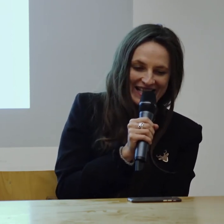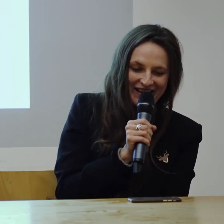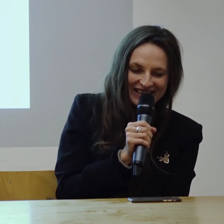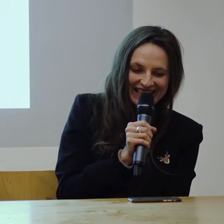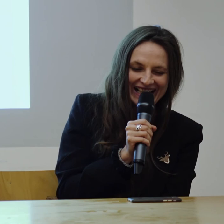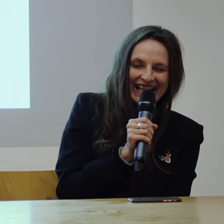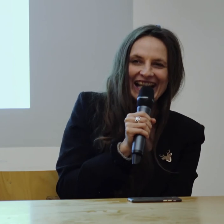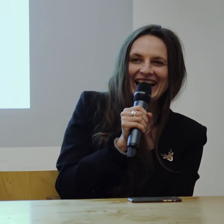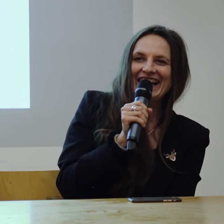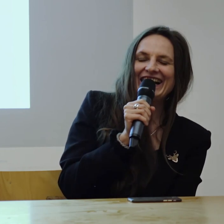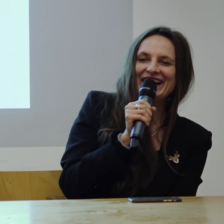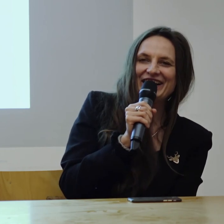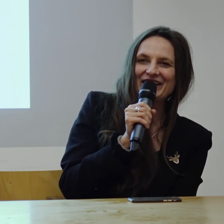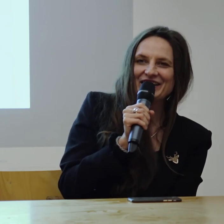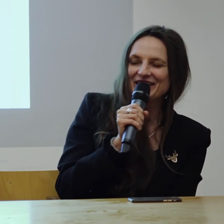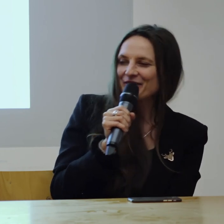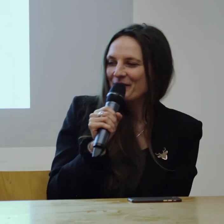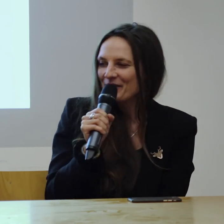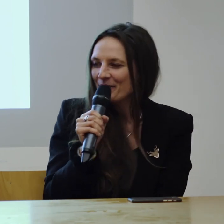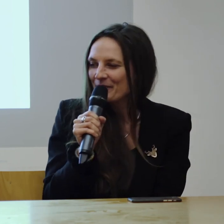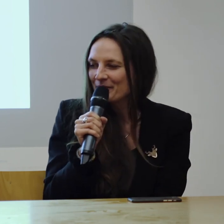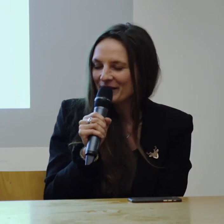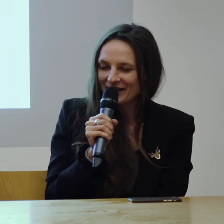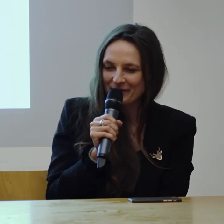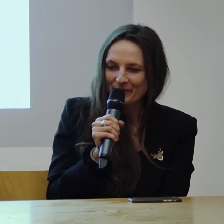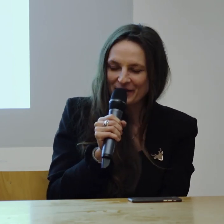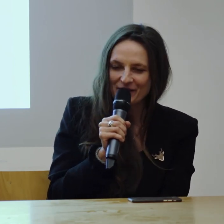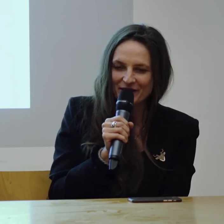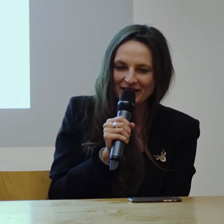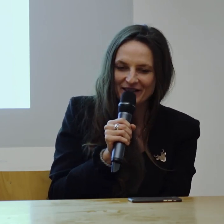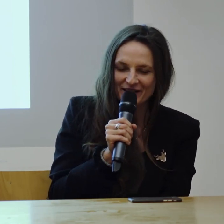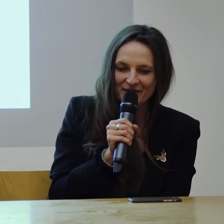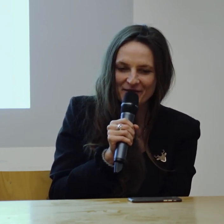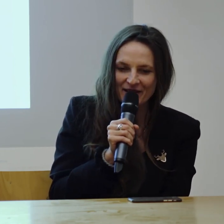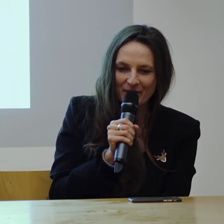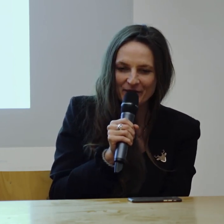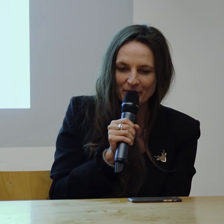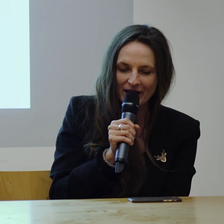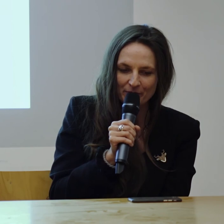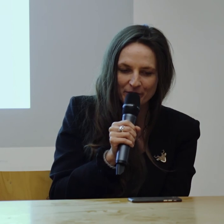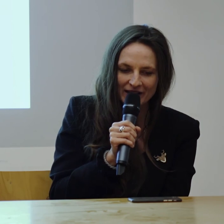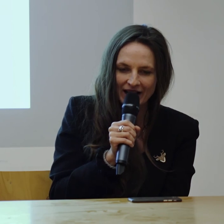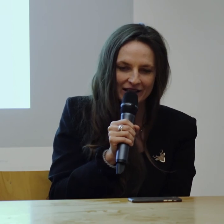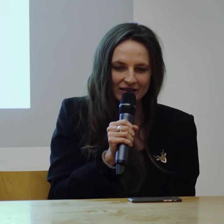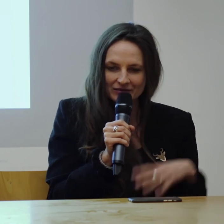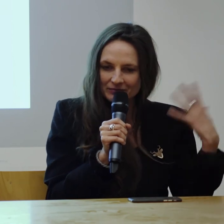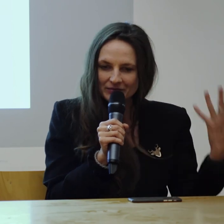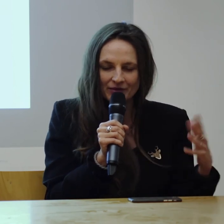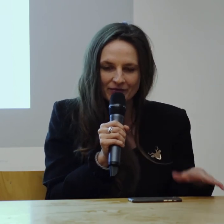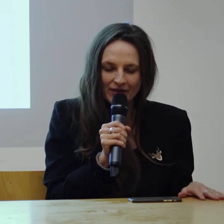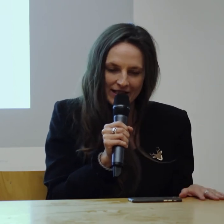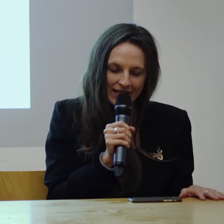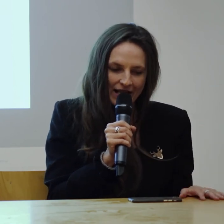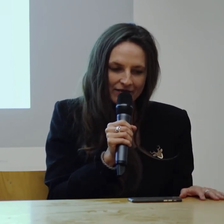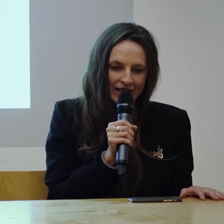váma strávit. A doufám, že pokud budete pokračovat, takže ta diskuze bude dál plodná.